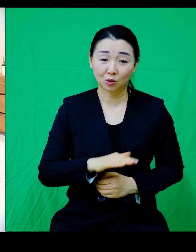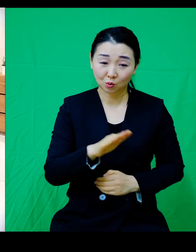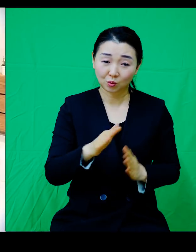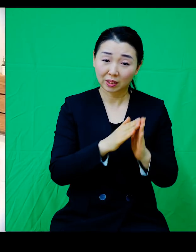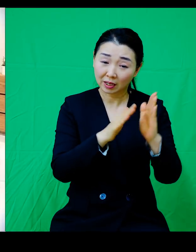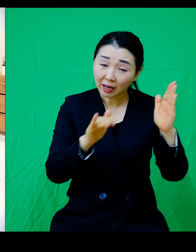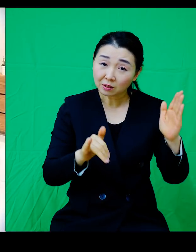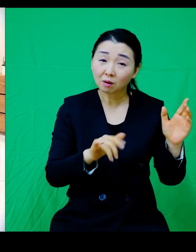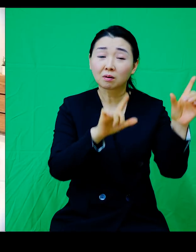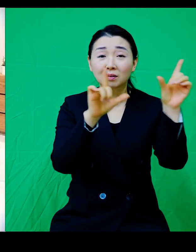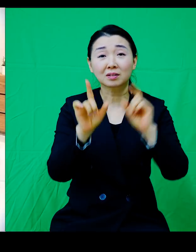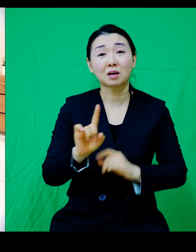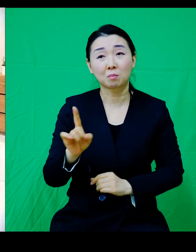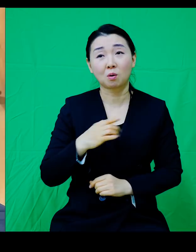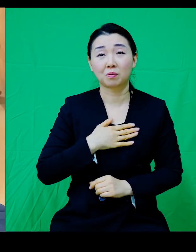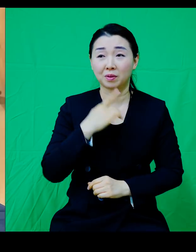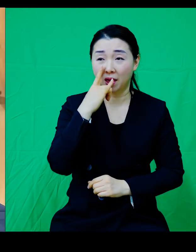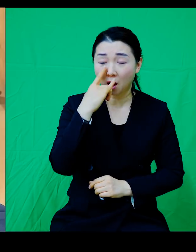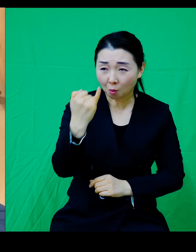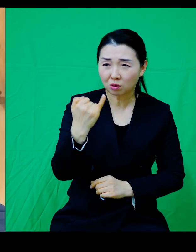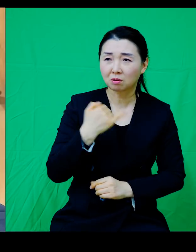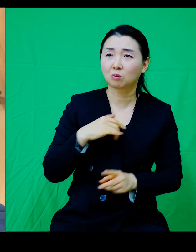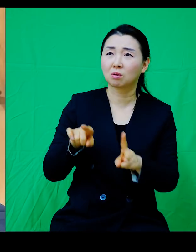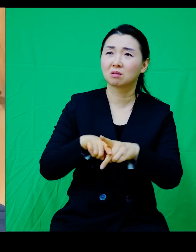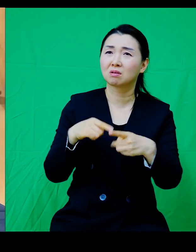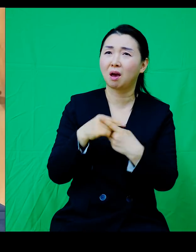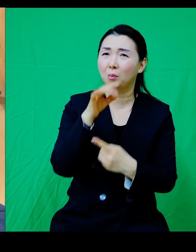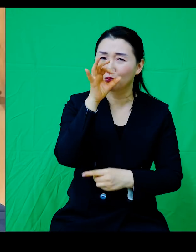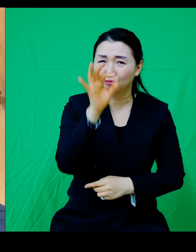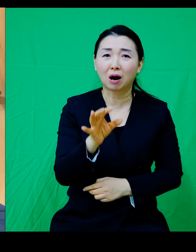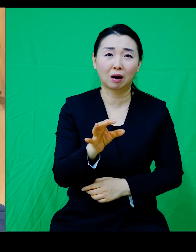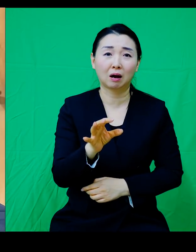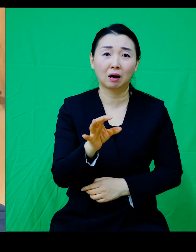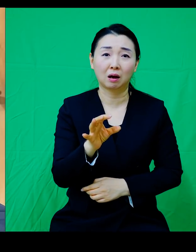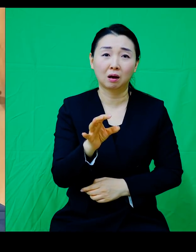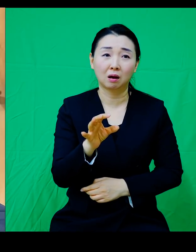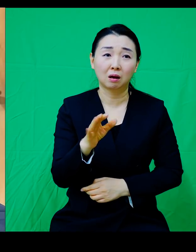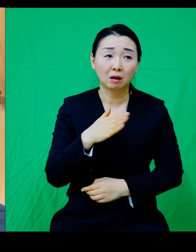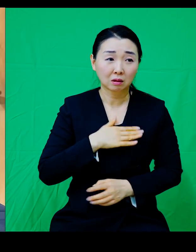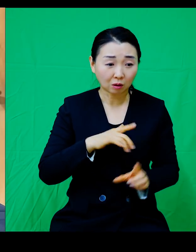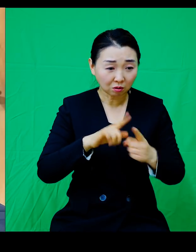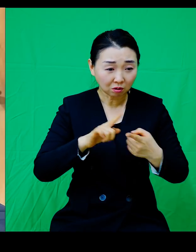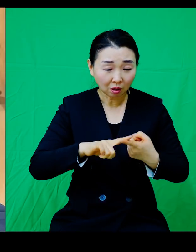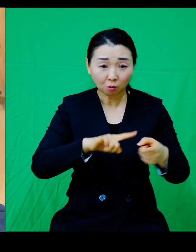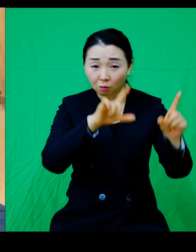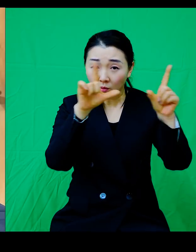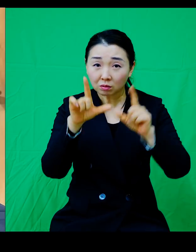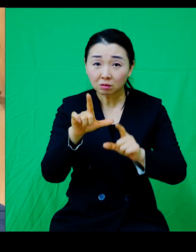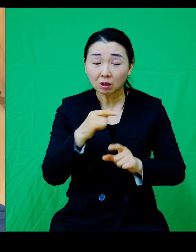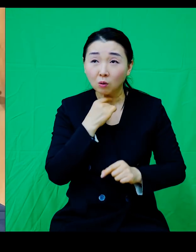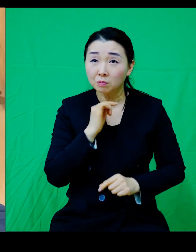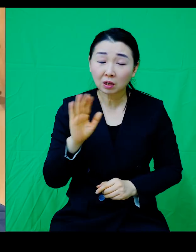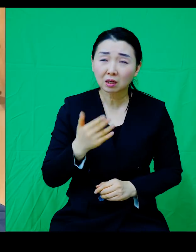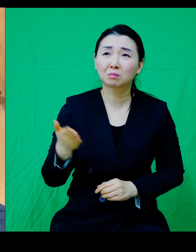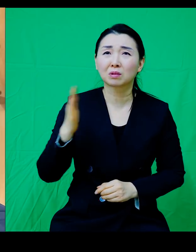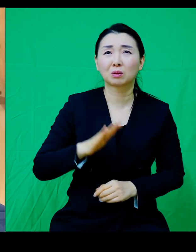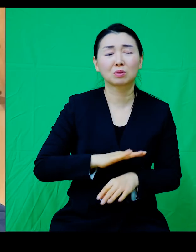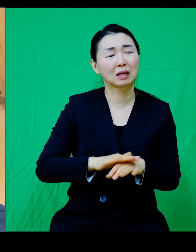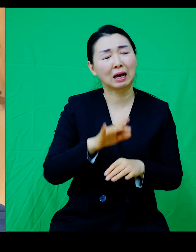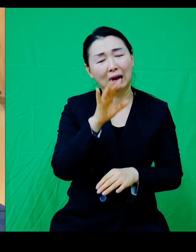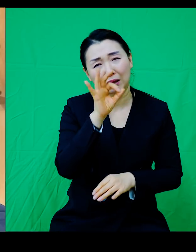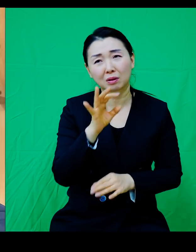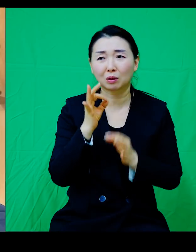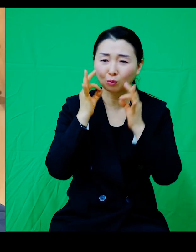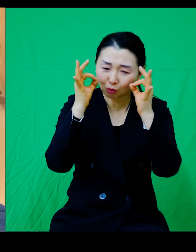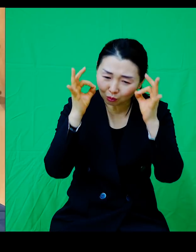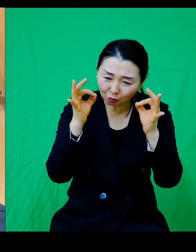남편도 네. 우리 가정이 삶이 이랬고 내 어머니를 나도 이해할 수 없고 나도 이렇게 살고 싶지 않지만 나도 잘 안